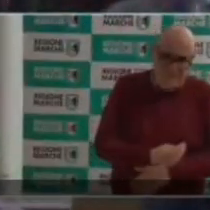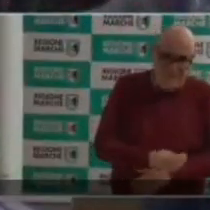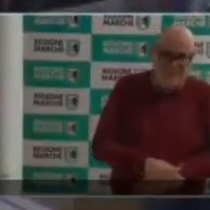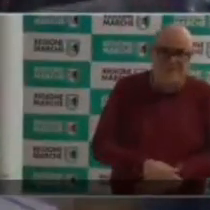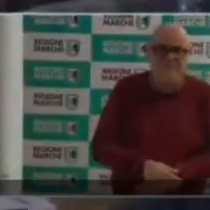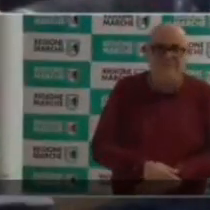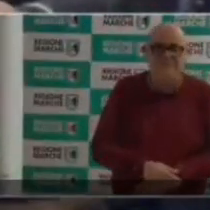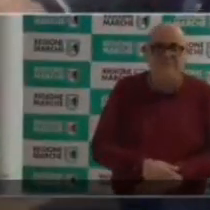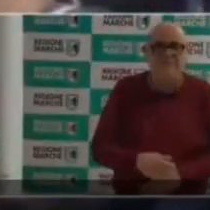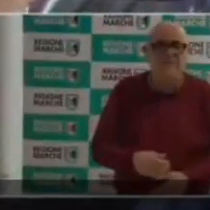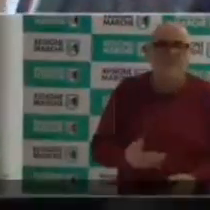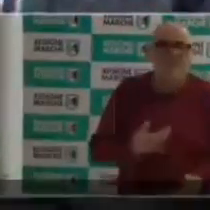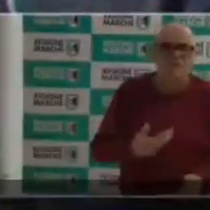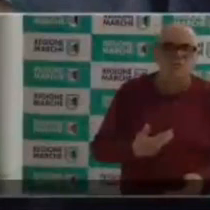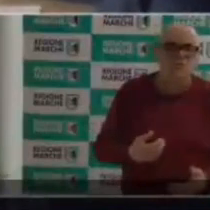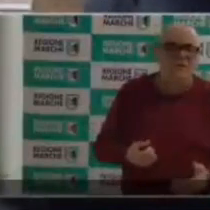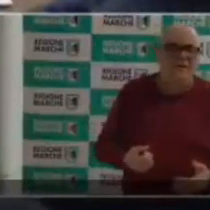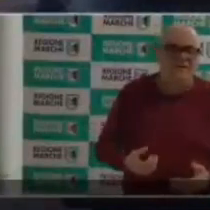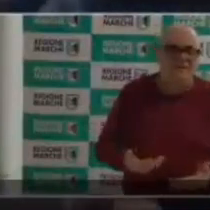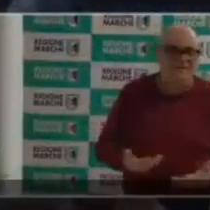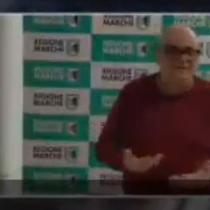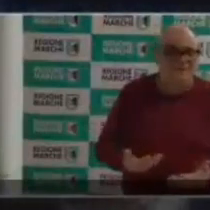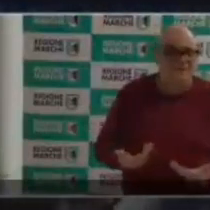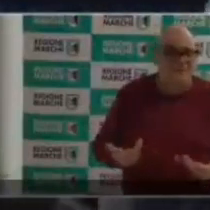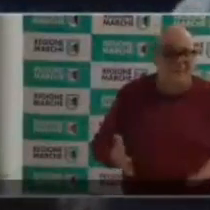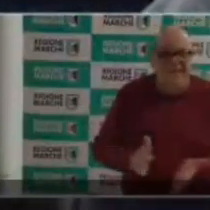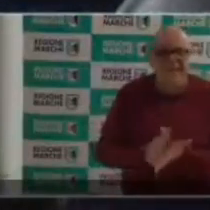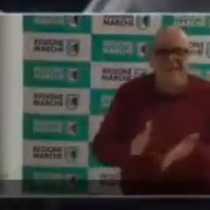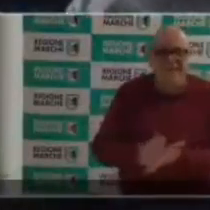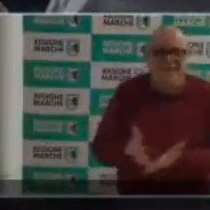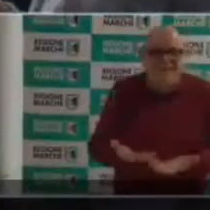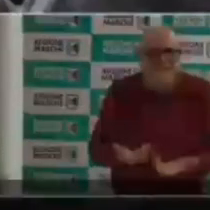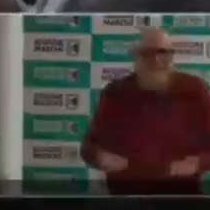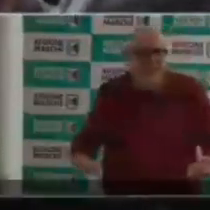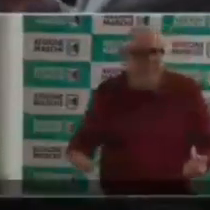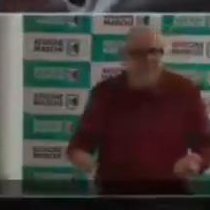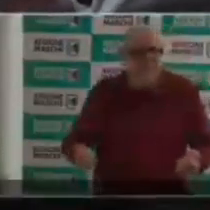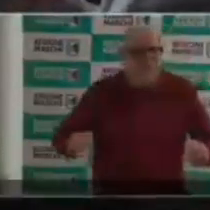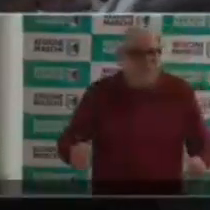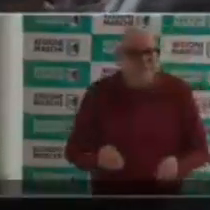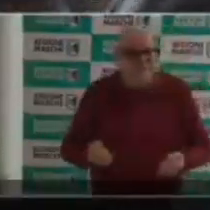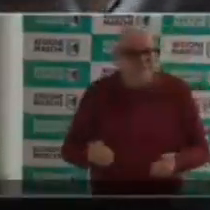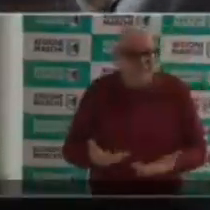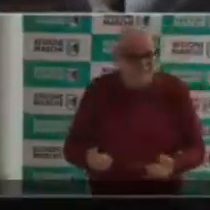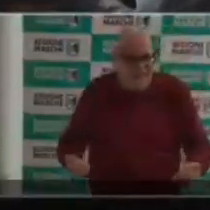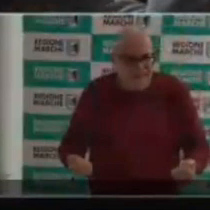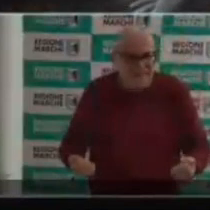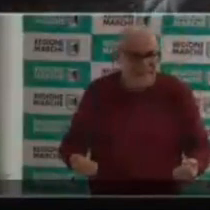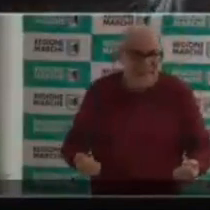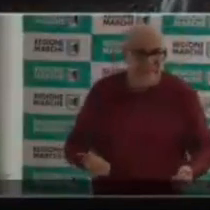gli eventi pratici, perché voi avete nominato qua anche delle attività, si parla di